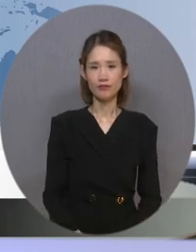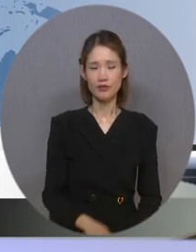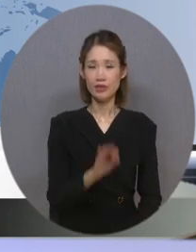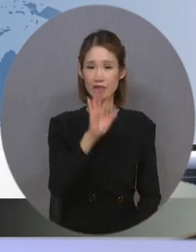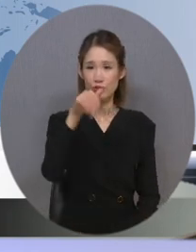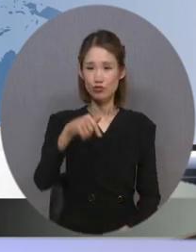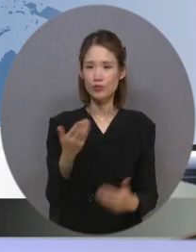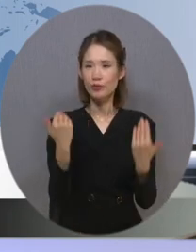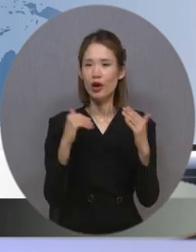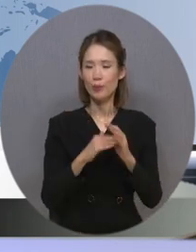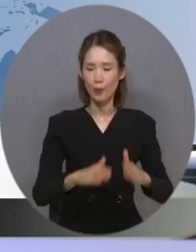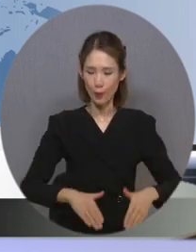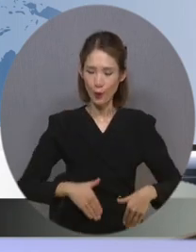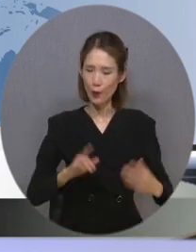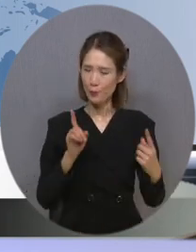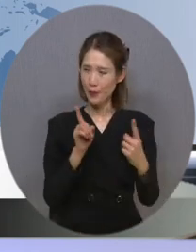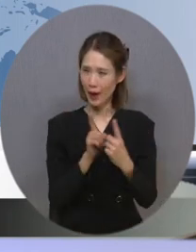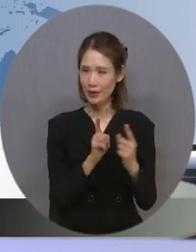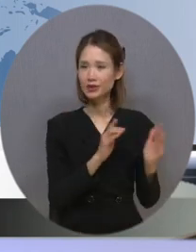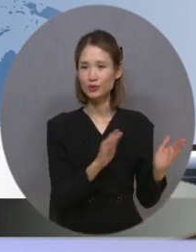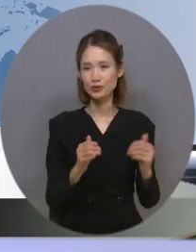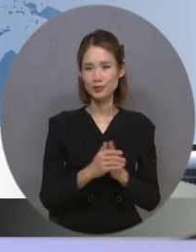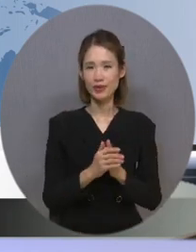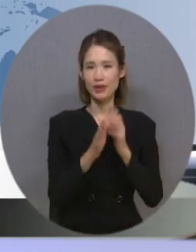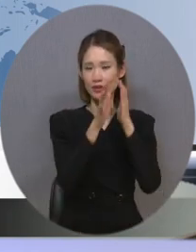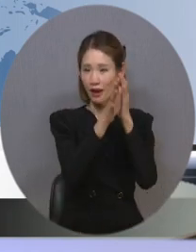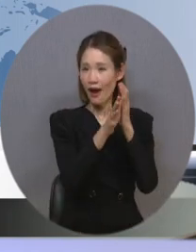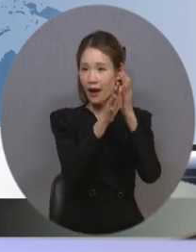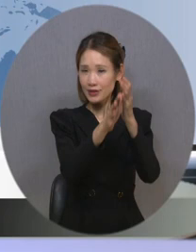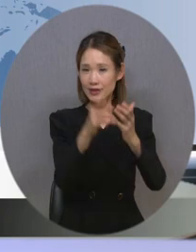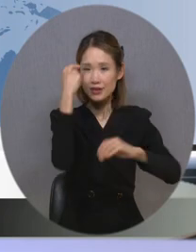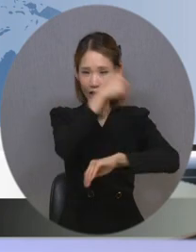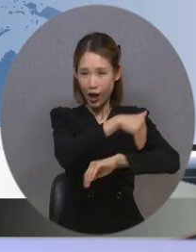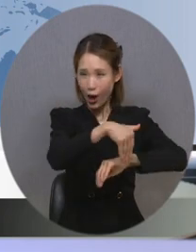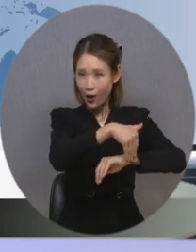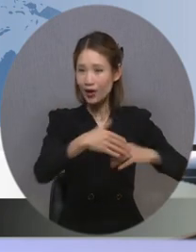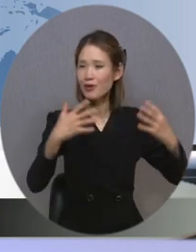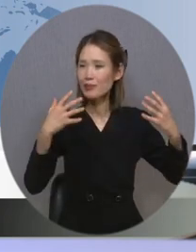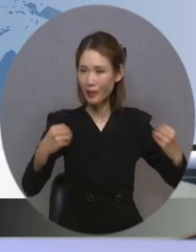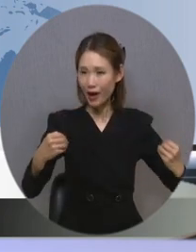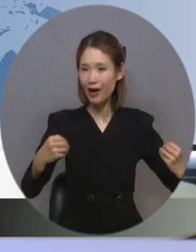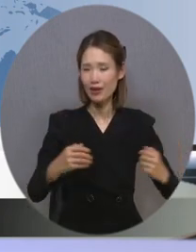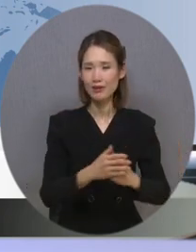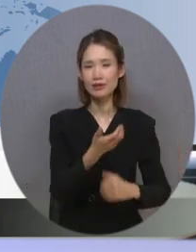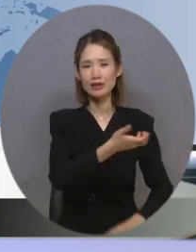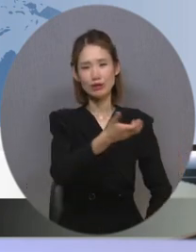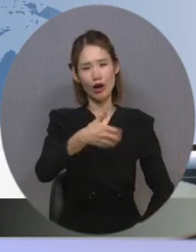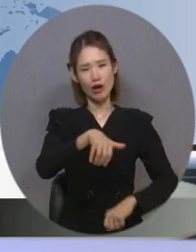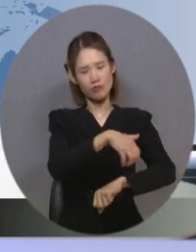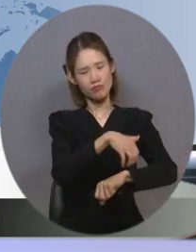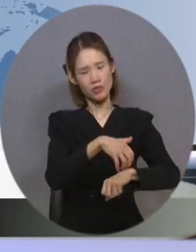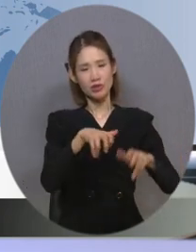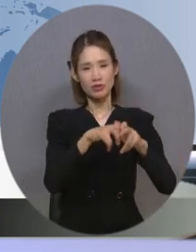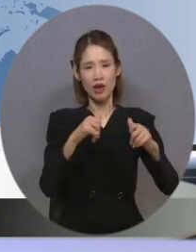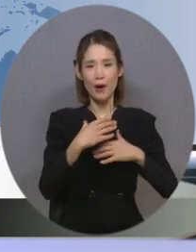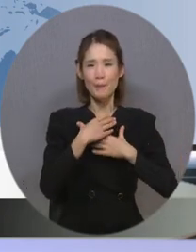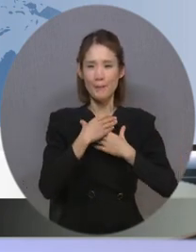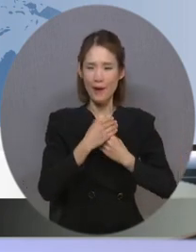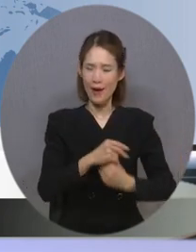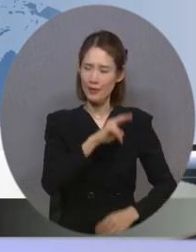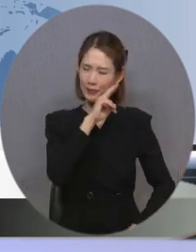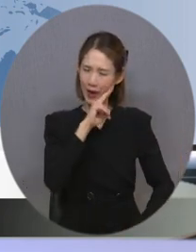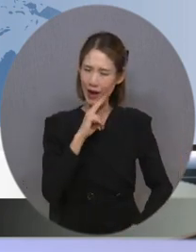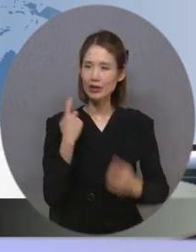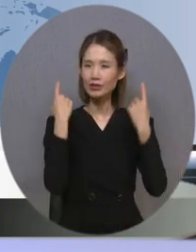입춘이 지나고 봄맞이 준비에 나서면서 나들이 계획하는 분들 많으실 텐데요 이동이 불편한 장애인도 편하게